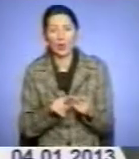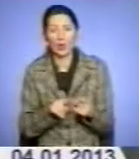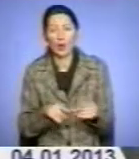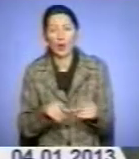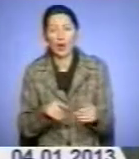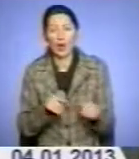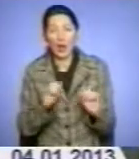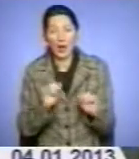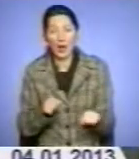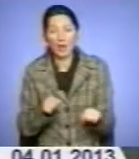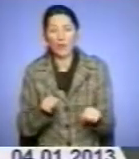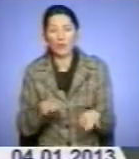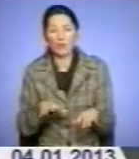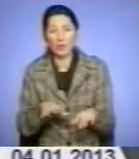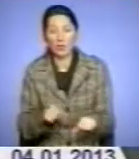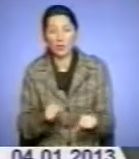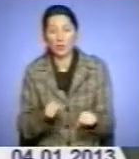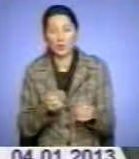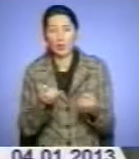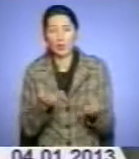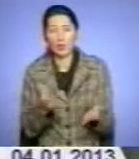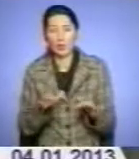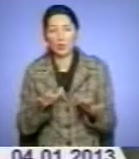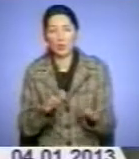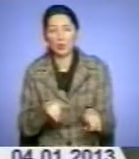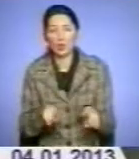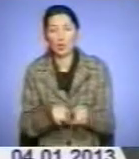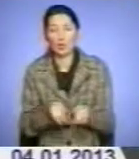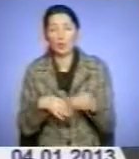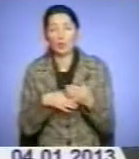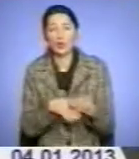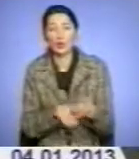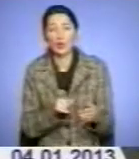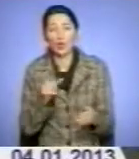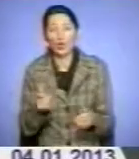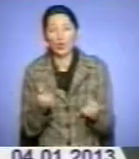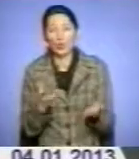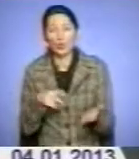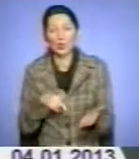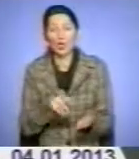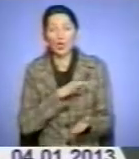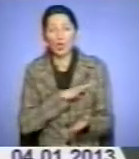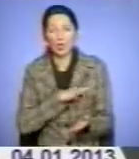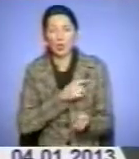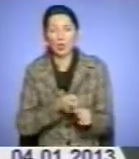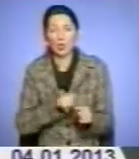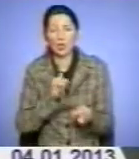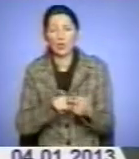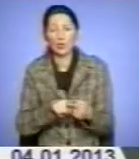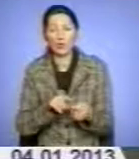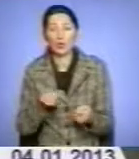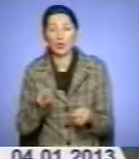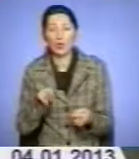права власності спростилась процедура таким чином, що людина просто приходить до нотаріуса, який підключений до реєстру,